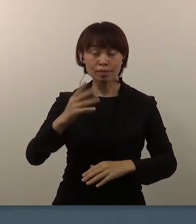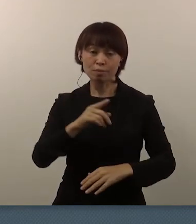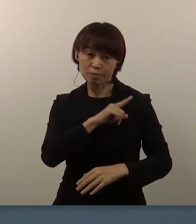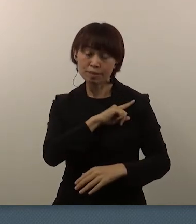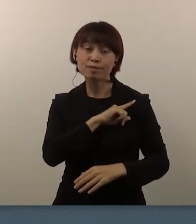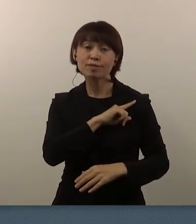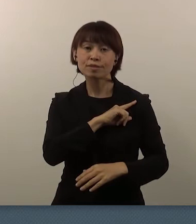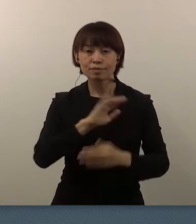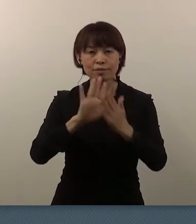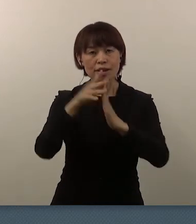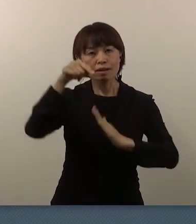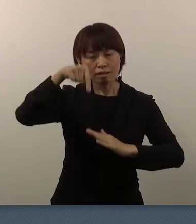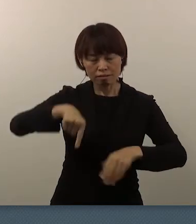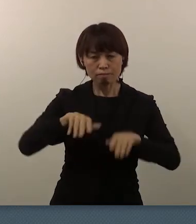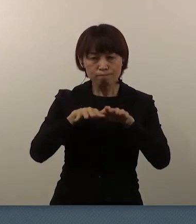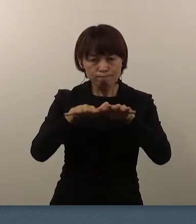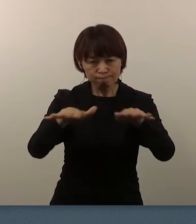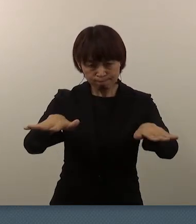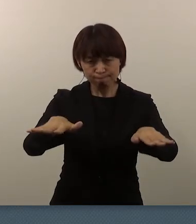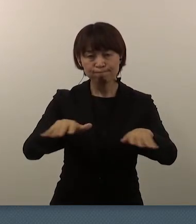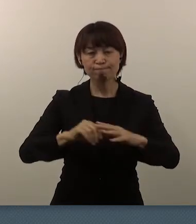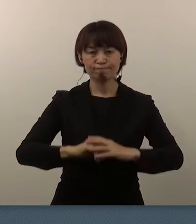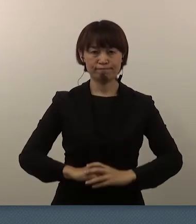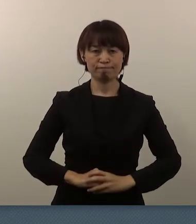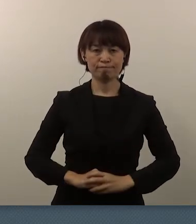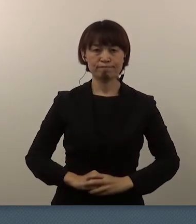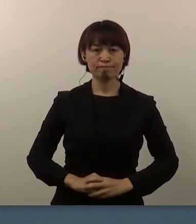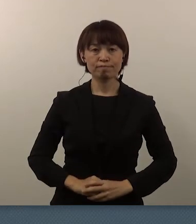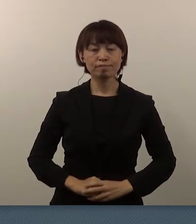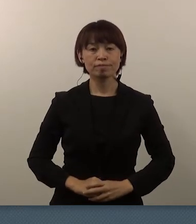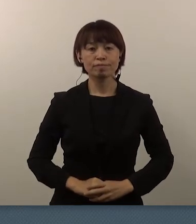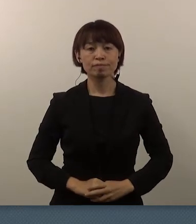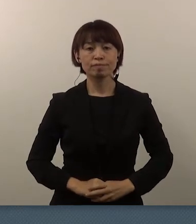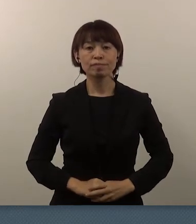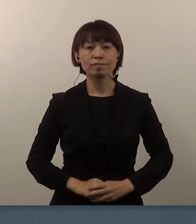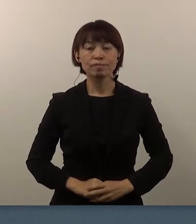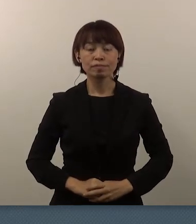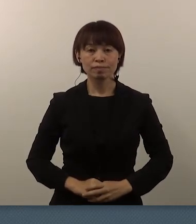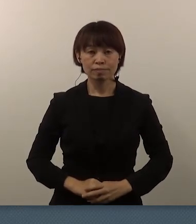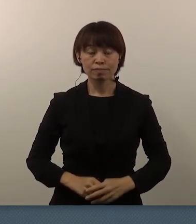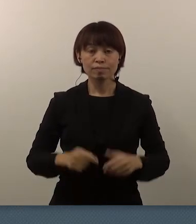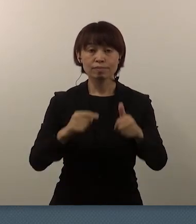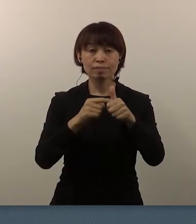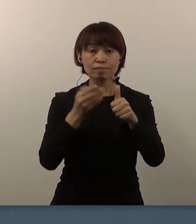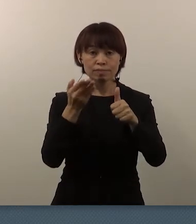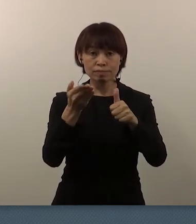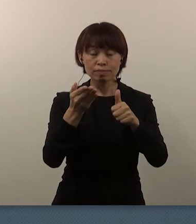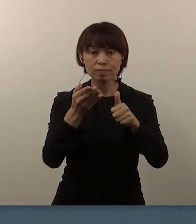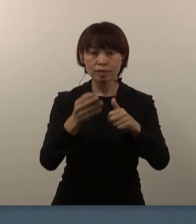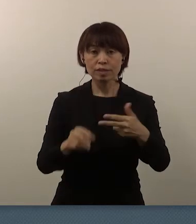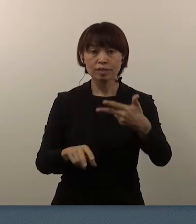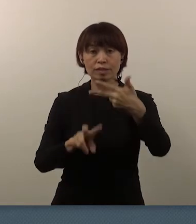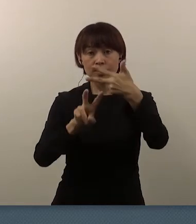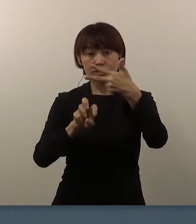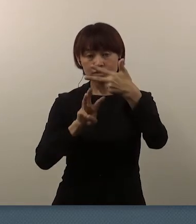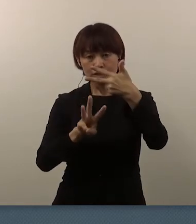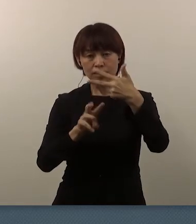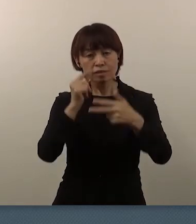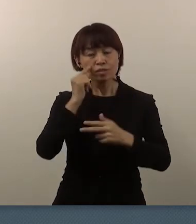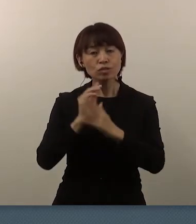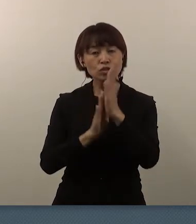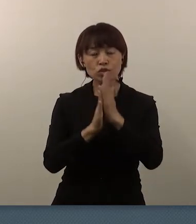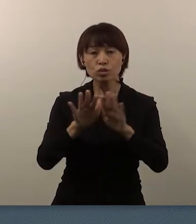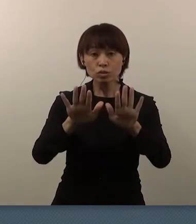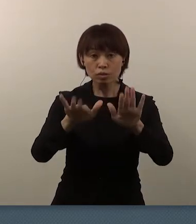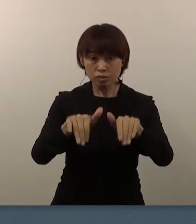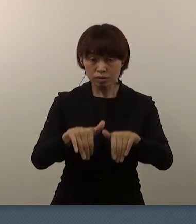し、県内ですね。 あと23日の追悼式の件なんですけれども、まあ、前回会